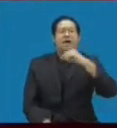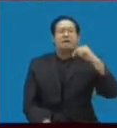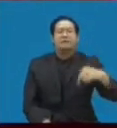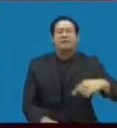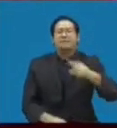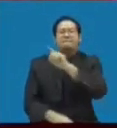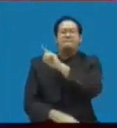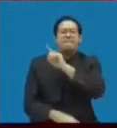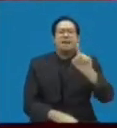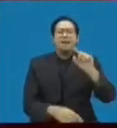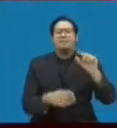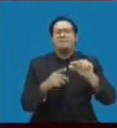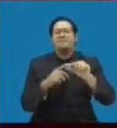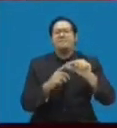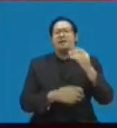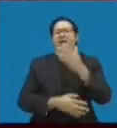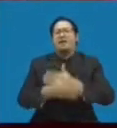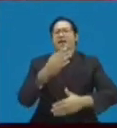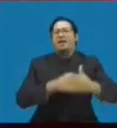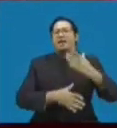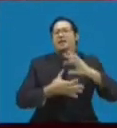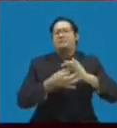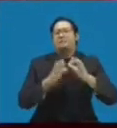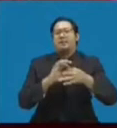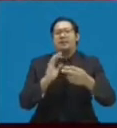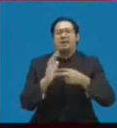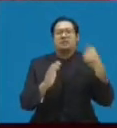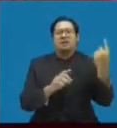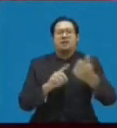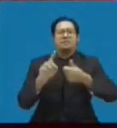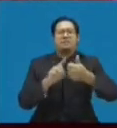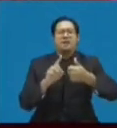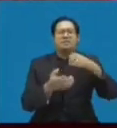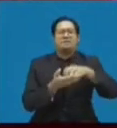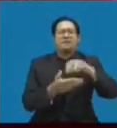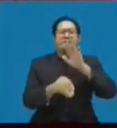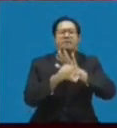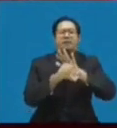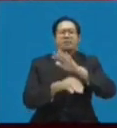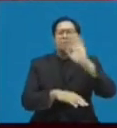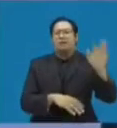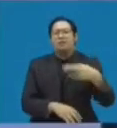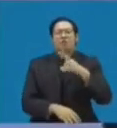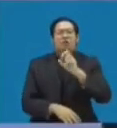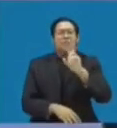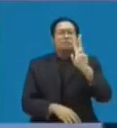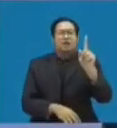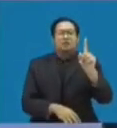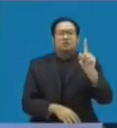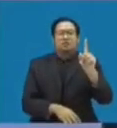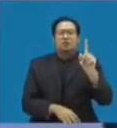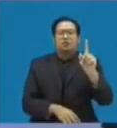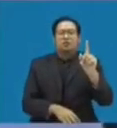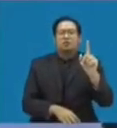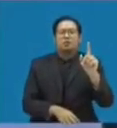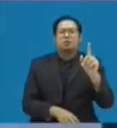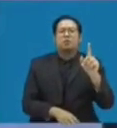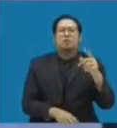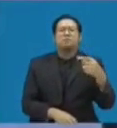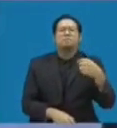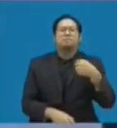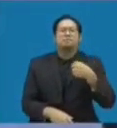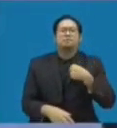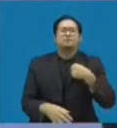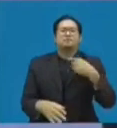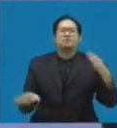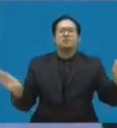paralympic nasional ke-16 di Papua tahun 2021 secara resmi